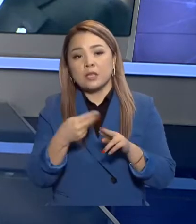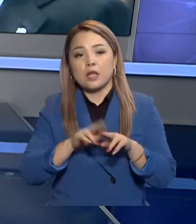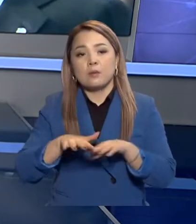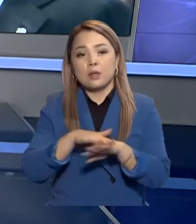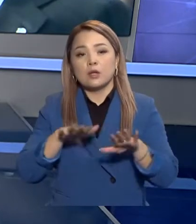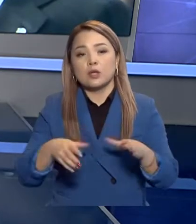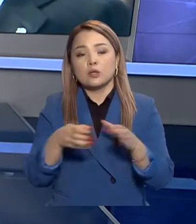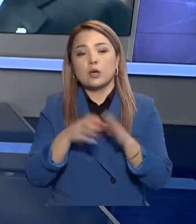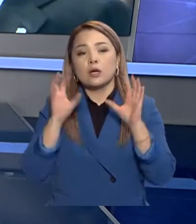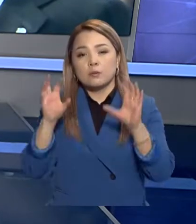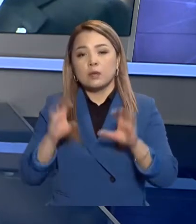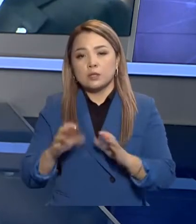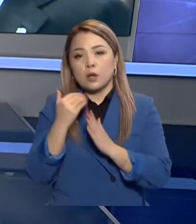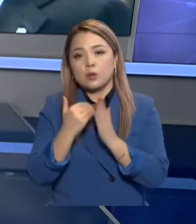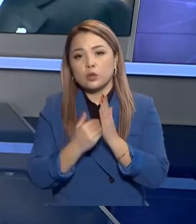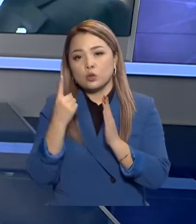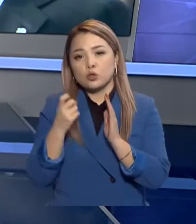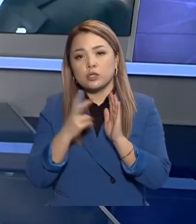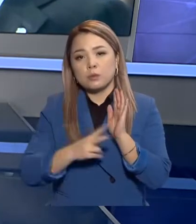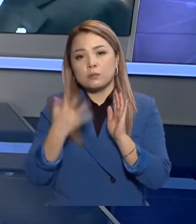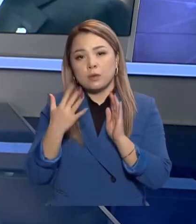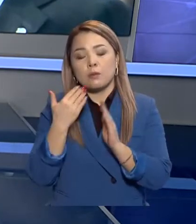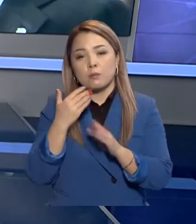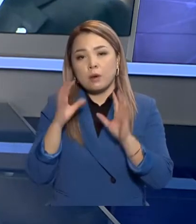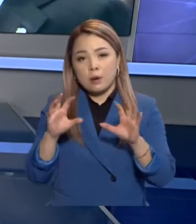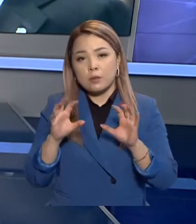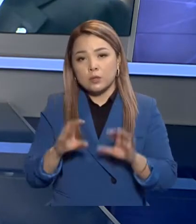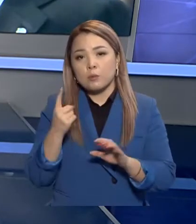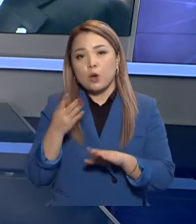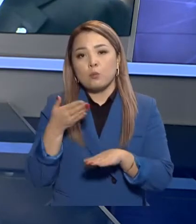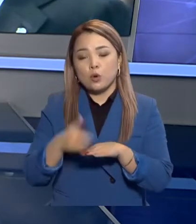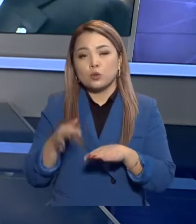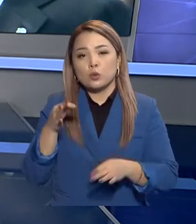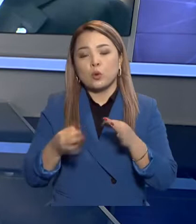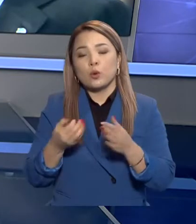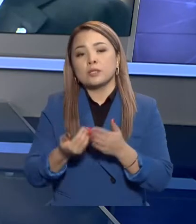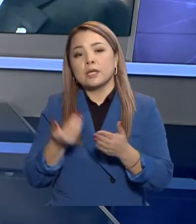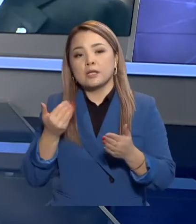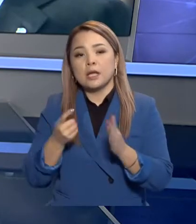қылмыстық кодексінің 175-ші бабының 1-ші бөлігі бойынша сотқа дейінгі